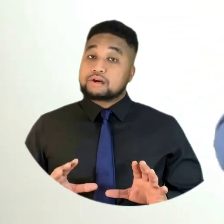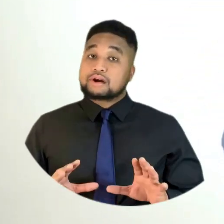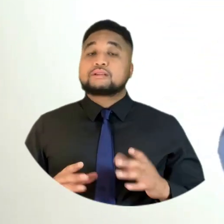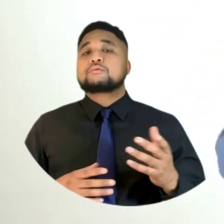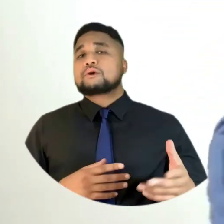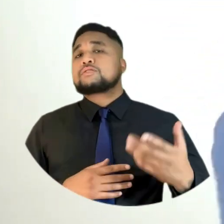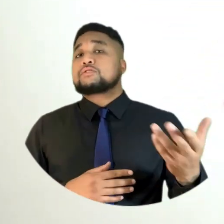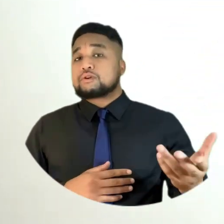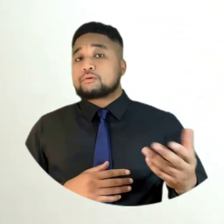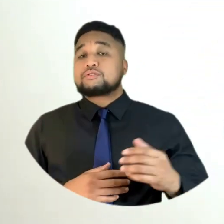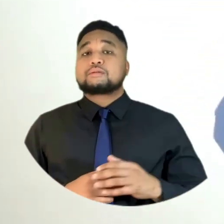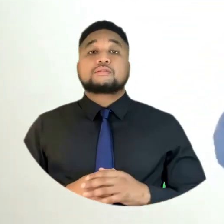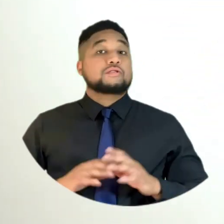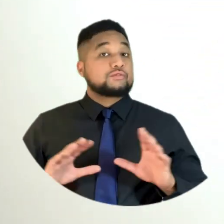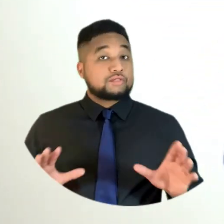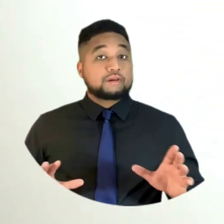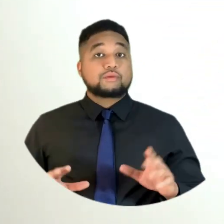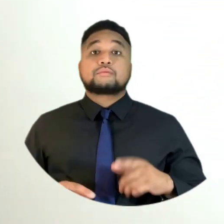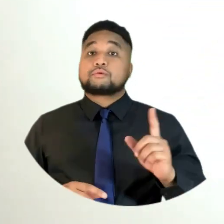sirka soomaali